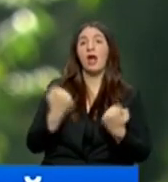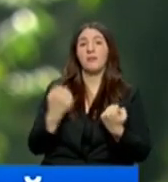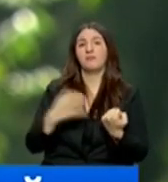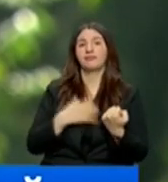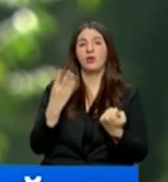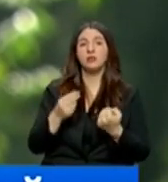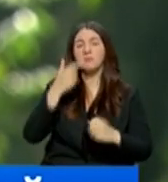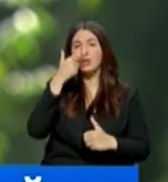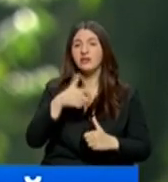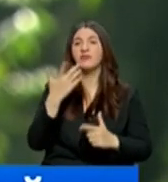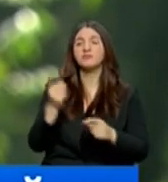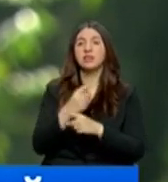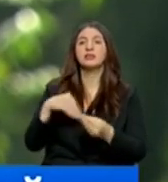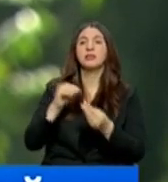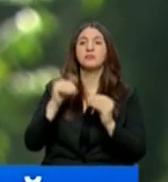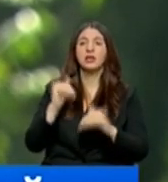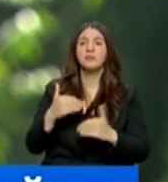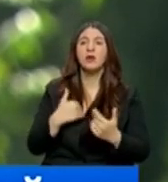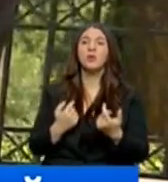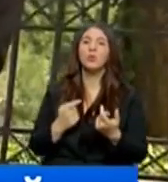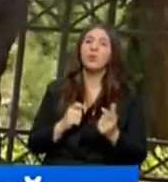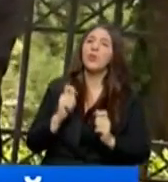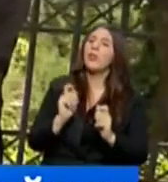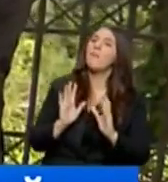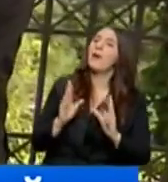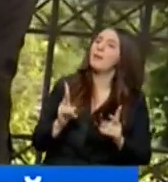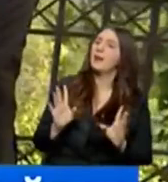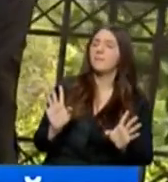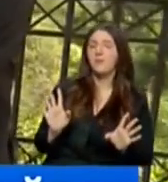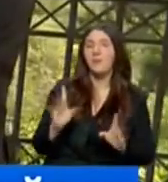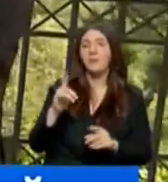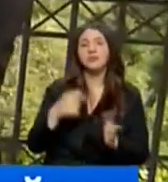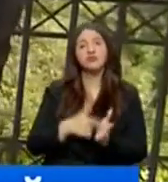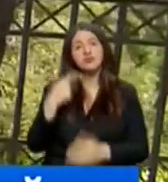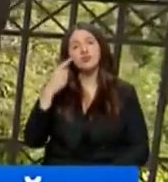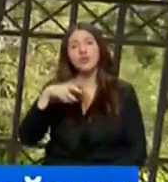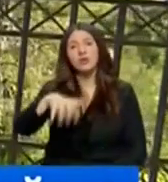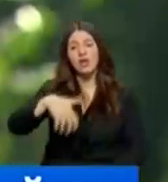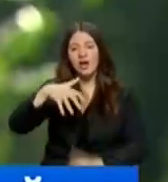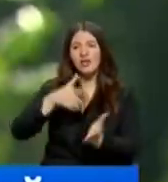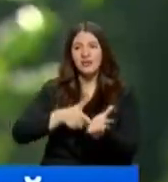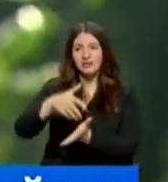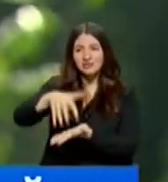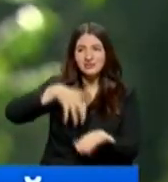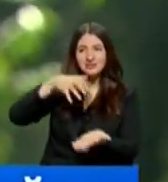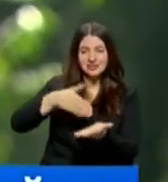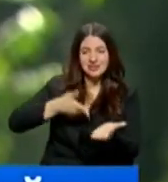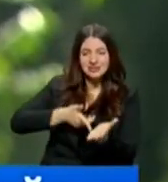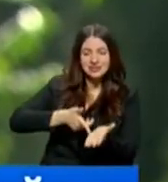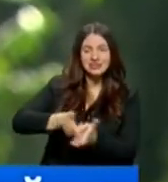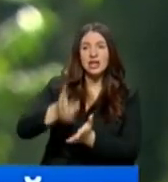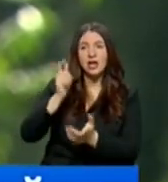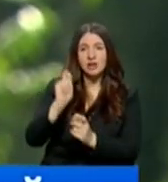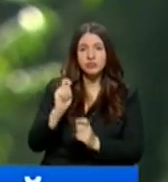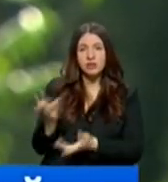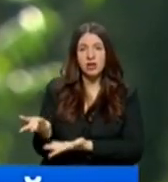olsa mazota veya benzine zam geldiğinde kullanmayabilirim. Ama bir çiftçi düşünün, tarlayı bir ekecek,